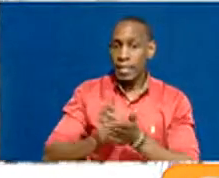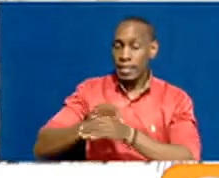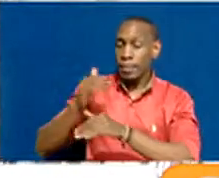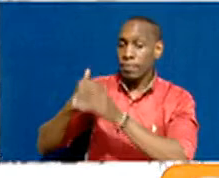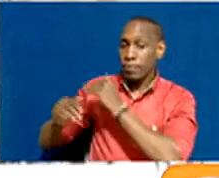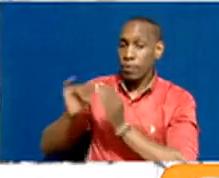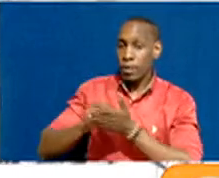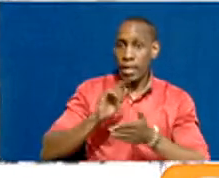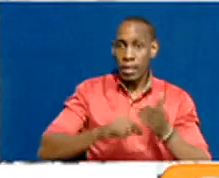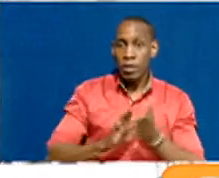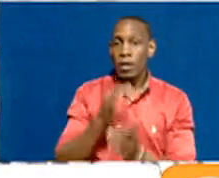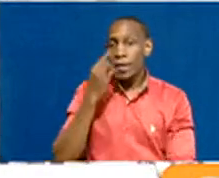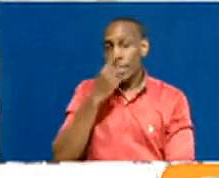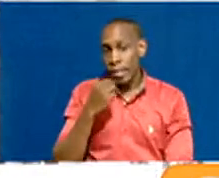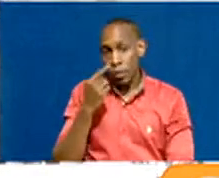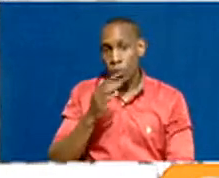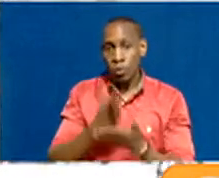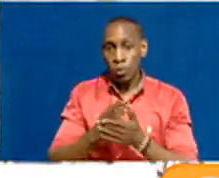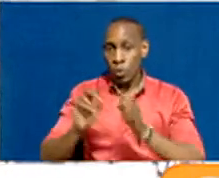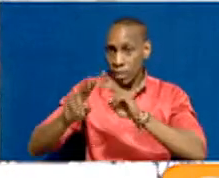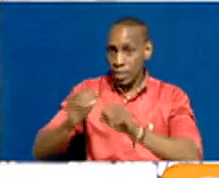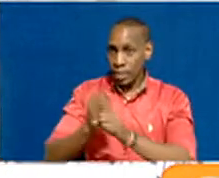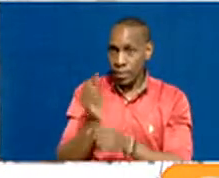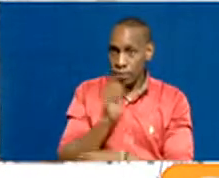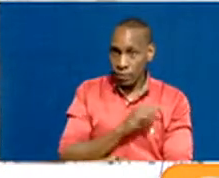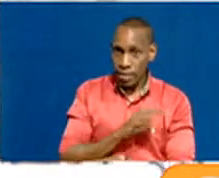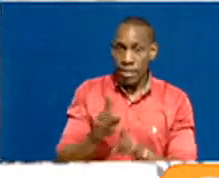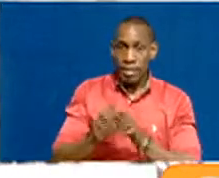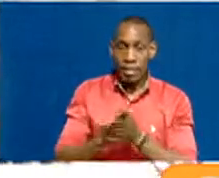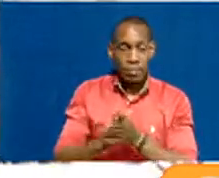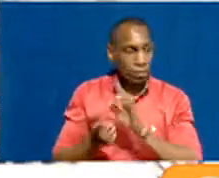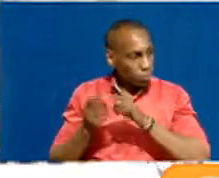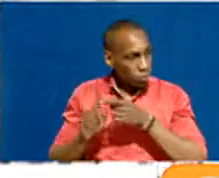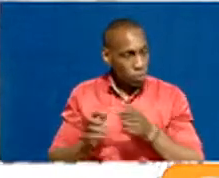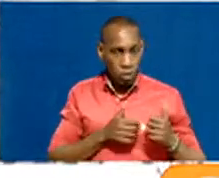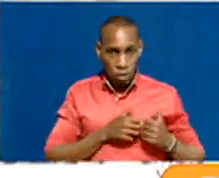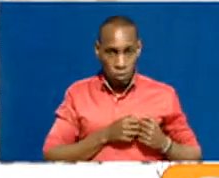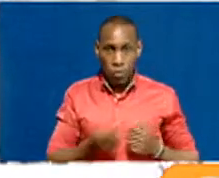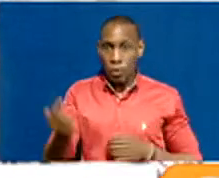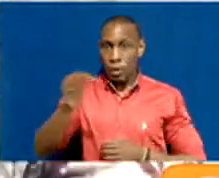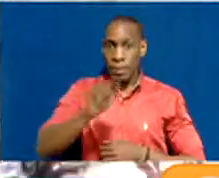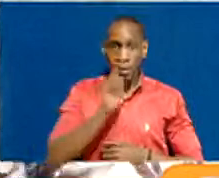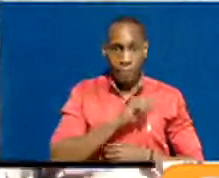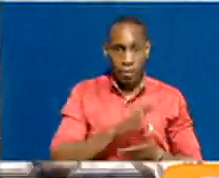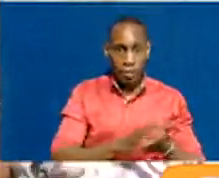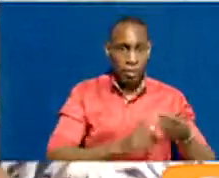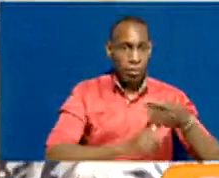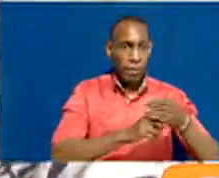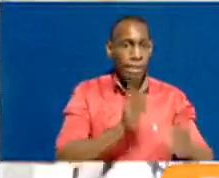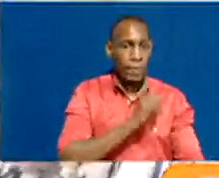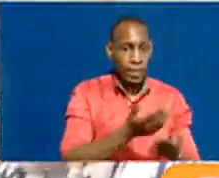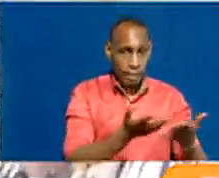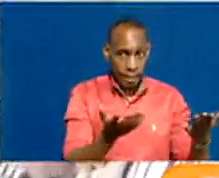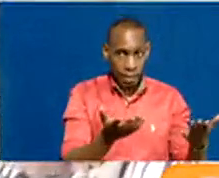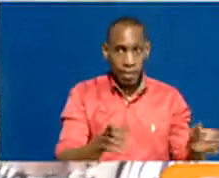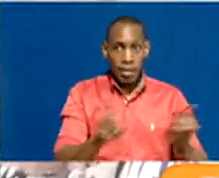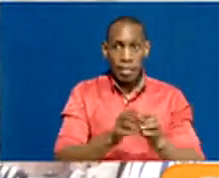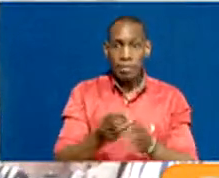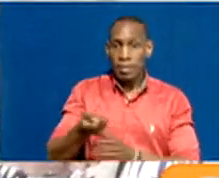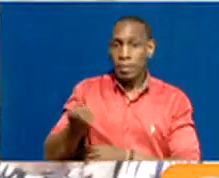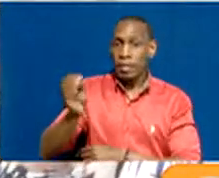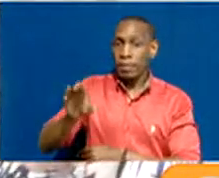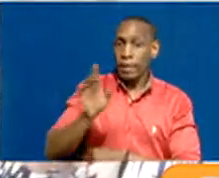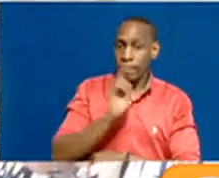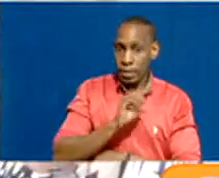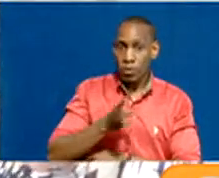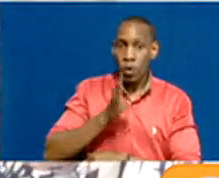kwamba ni nani amewahi kufanya utafiti na kwenda kujiuliza hawa wapendwa waliokuja wakaweka vifuli hivi hapa na wakatupa